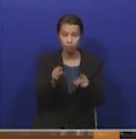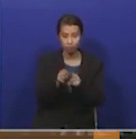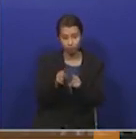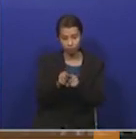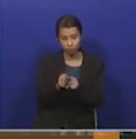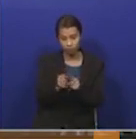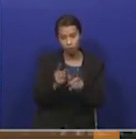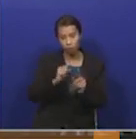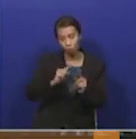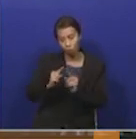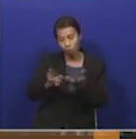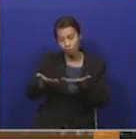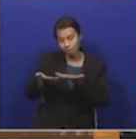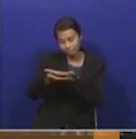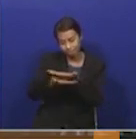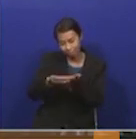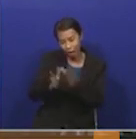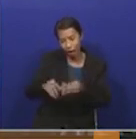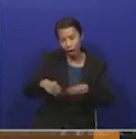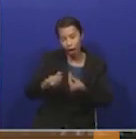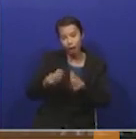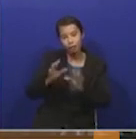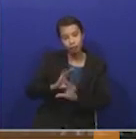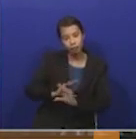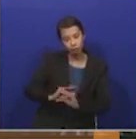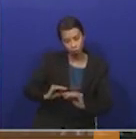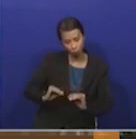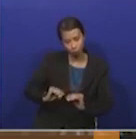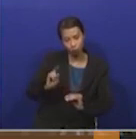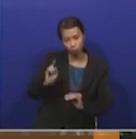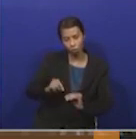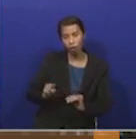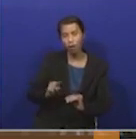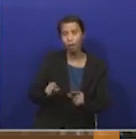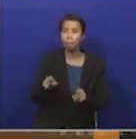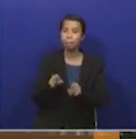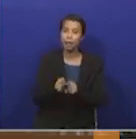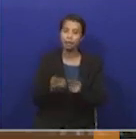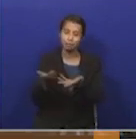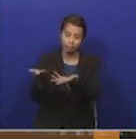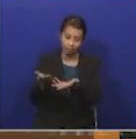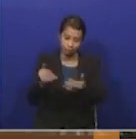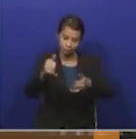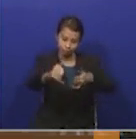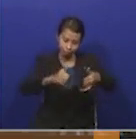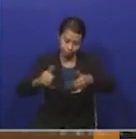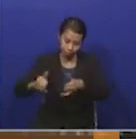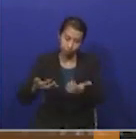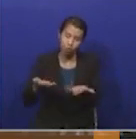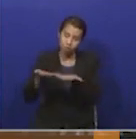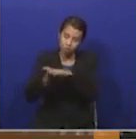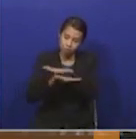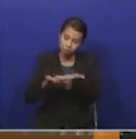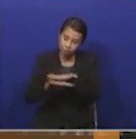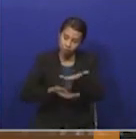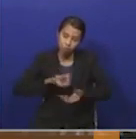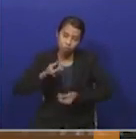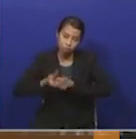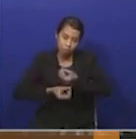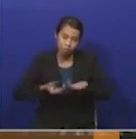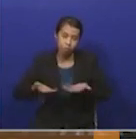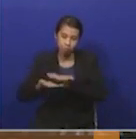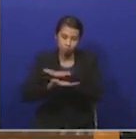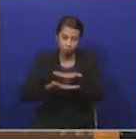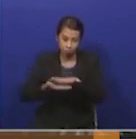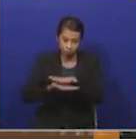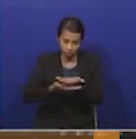สู่ความสันติสุขมันต้องเป็นวงสำหรับการพูดคุยแลกเปลี่ยนนะคะแล้วก็ถกเถียงเพื่อทำให้เกิด